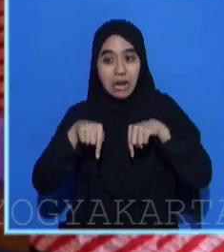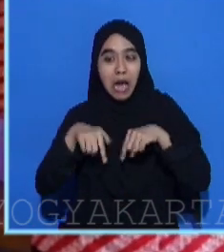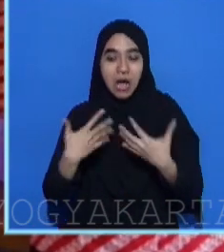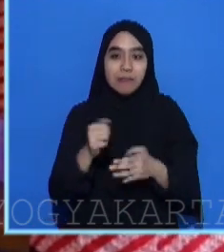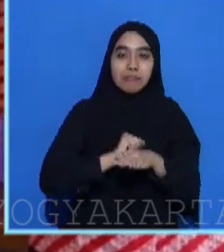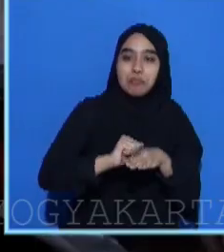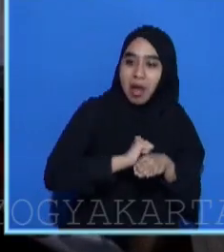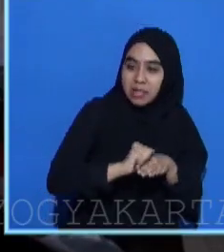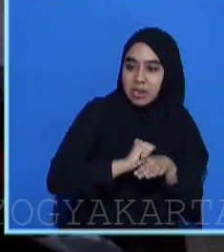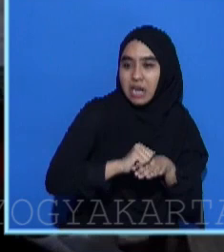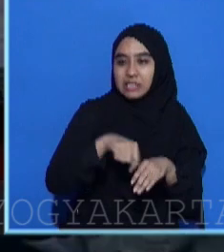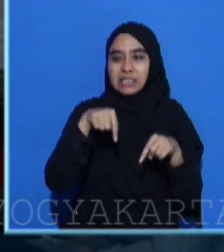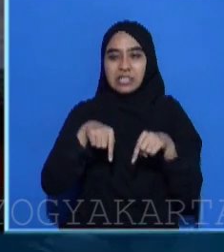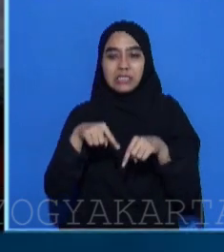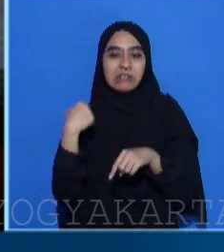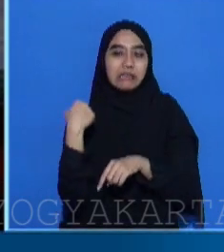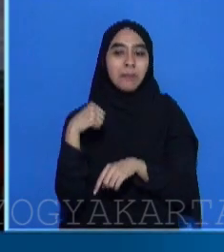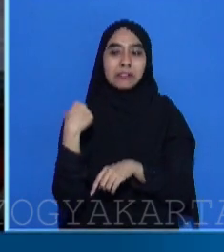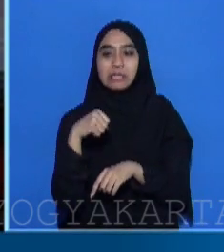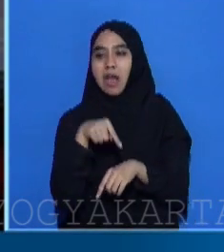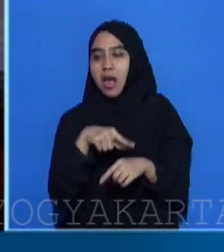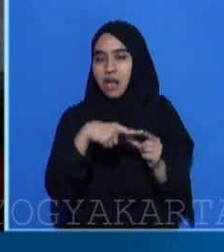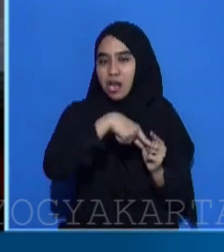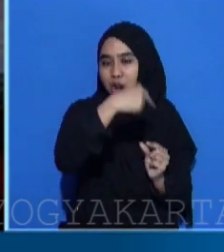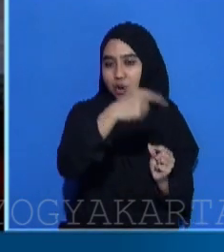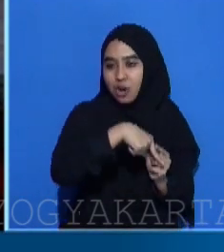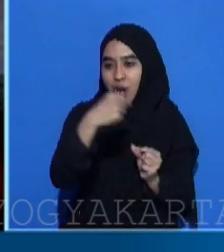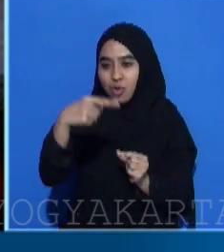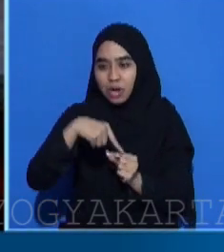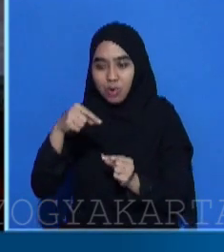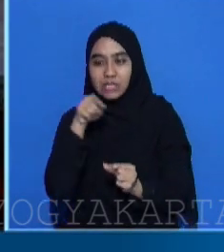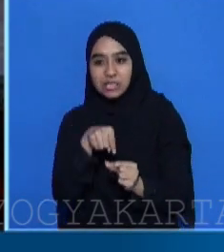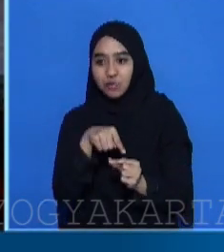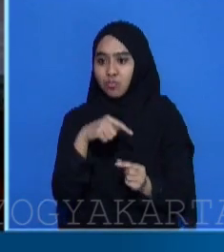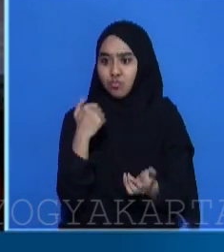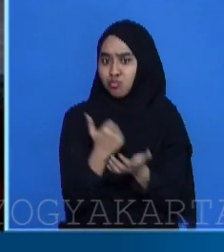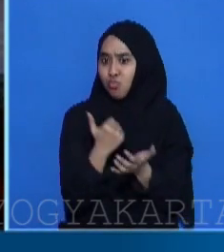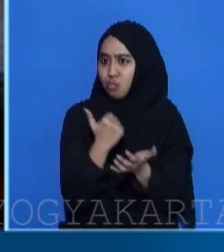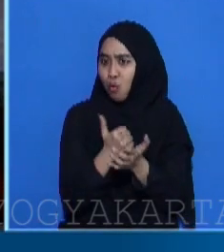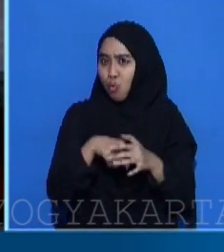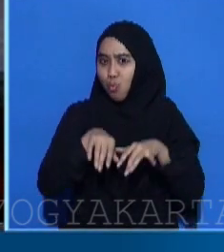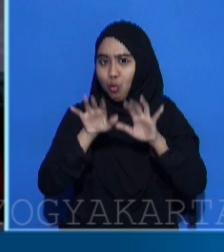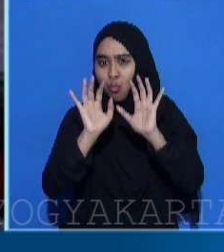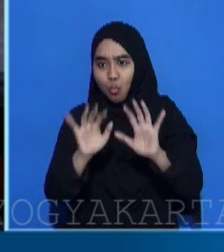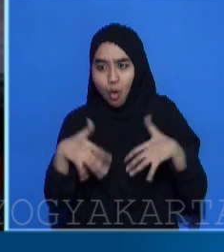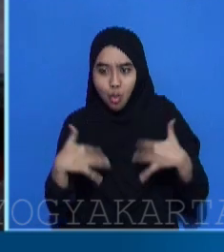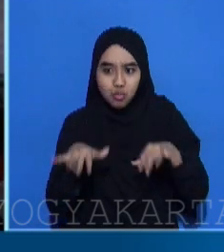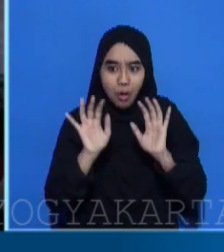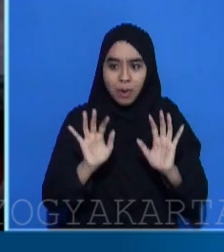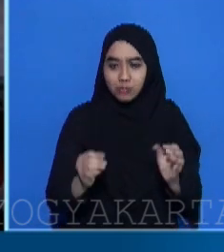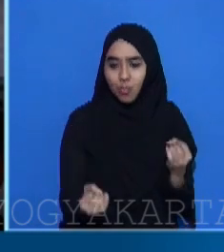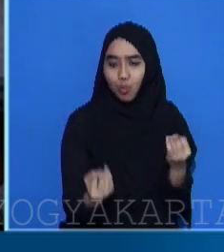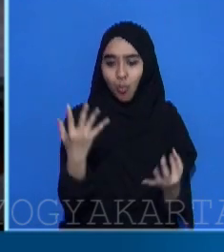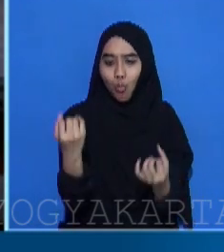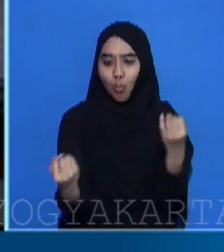kita belum bisa bahwa aloea ini sangat luar biasa perkembangannya di wilayah Pakem